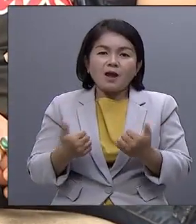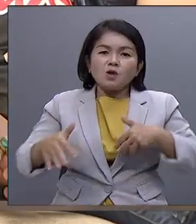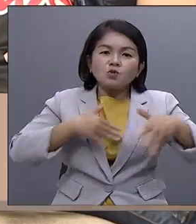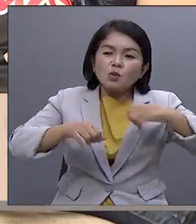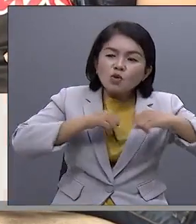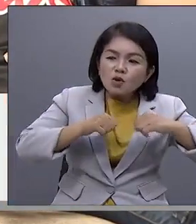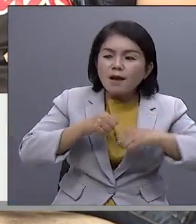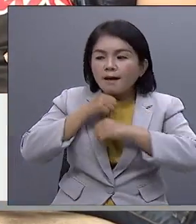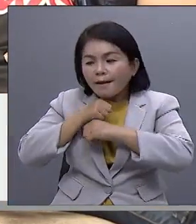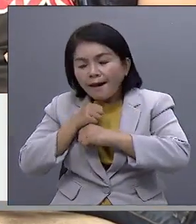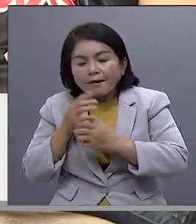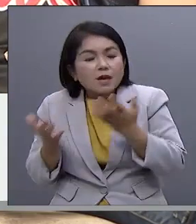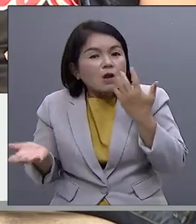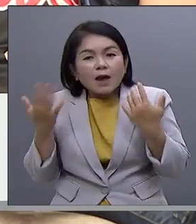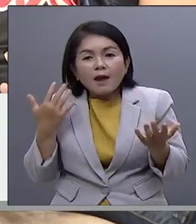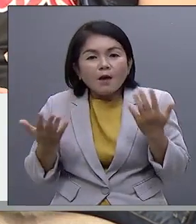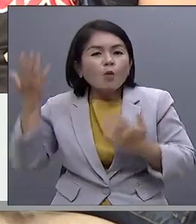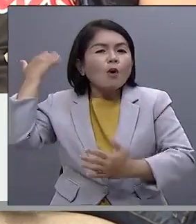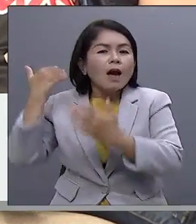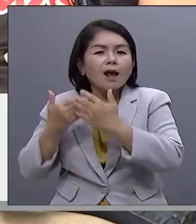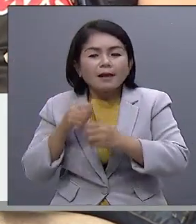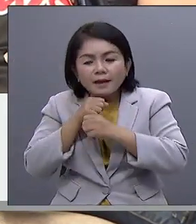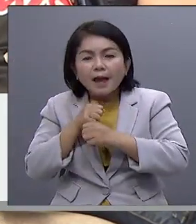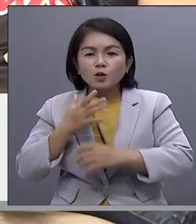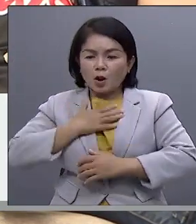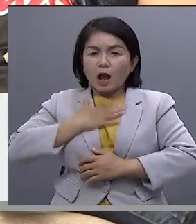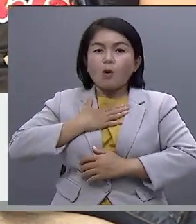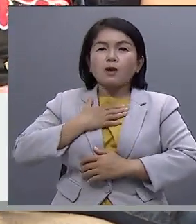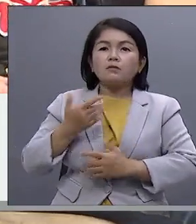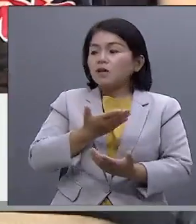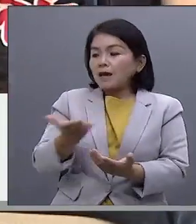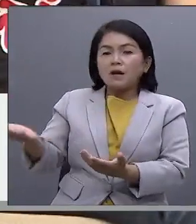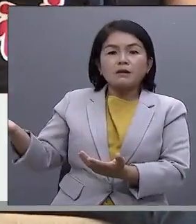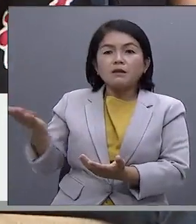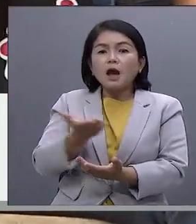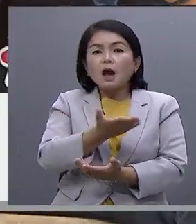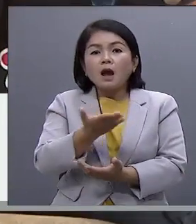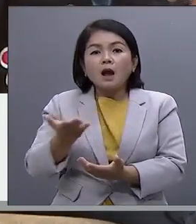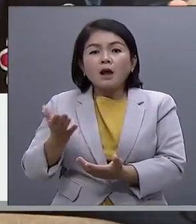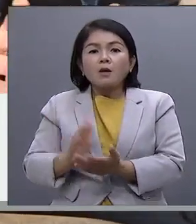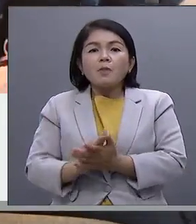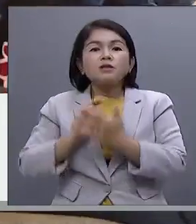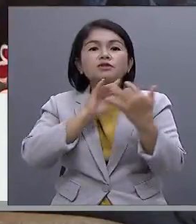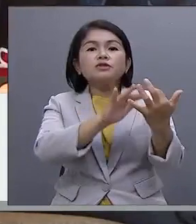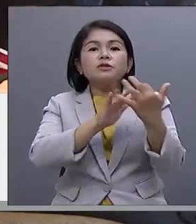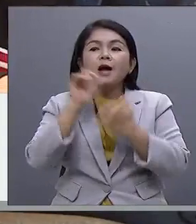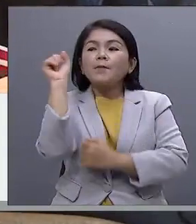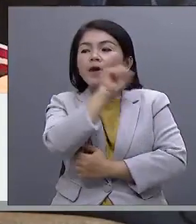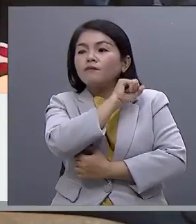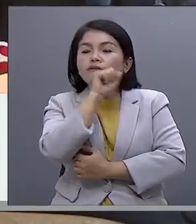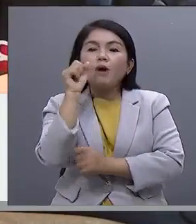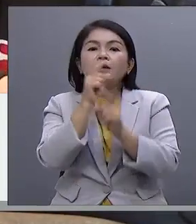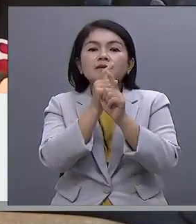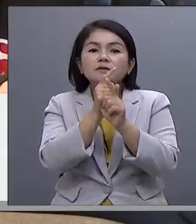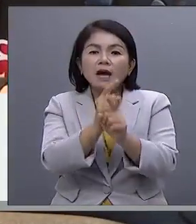รือรุ่นเก่าเพราะผมก็จะทำคือรุ่นเรามันก็เป็นรุ่นนี้เราก็จะพูดสื่อสารแบบเดิมนั่นแหละแต่ไม่